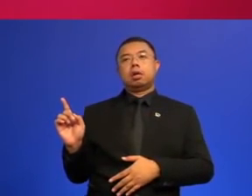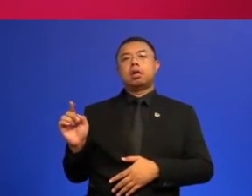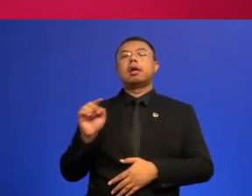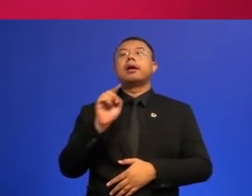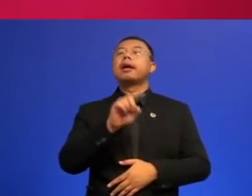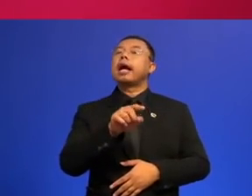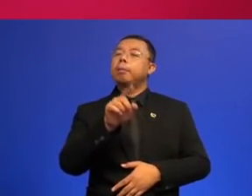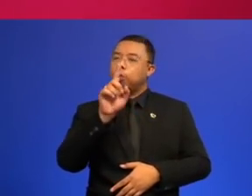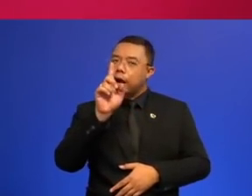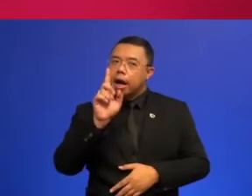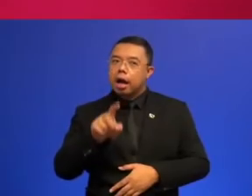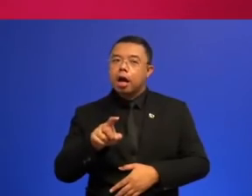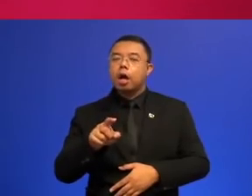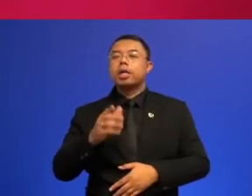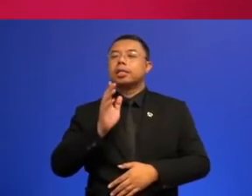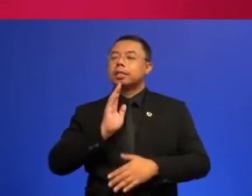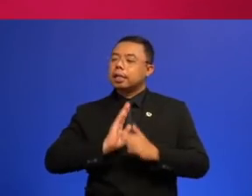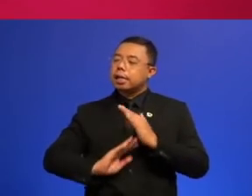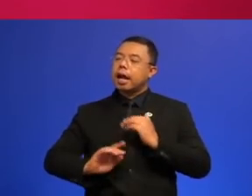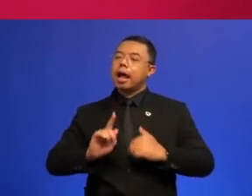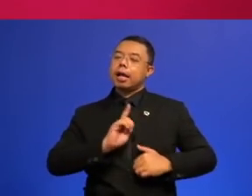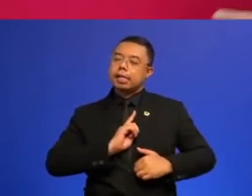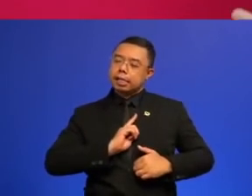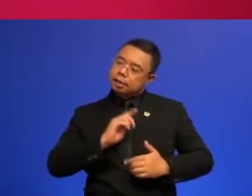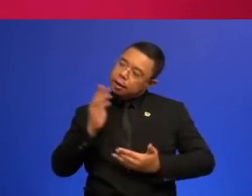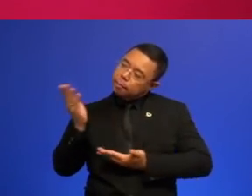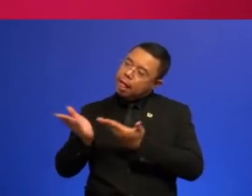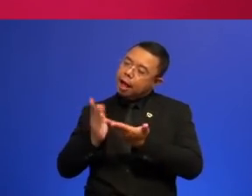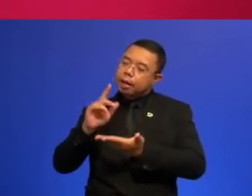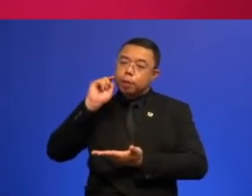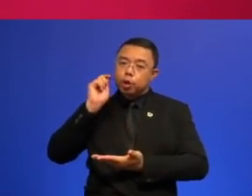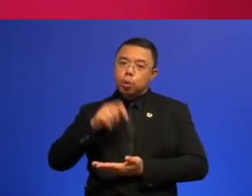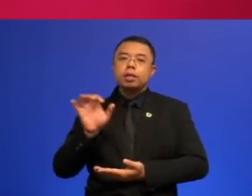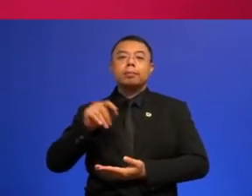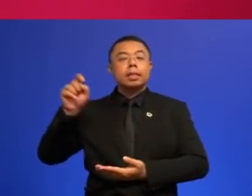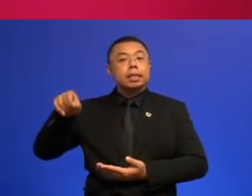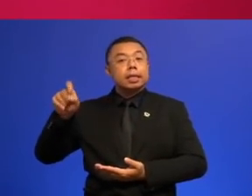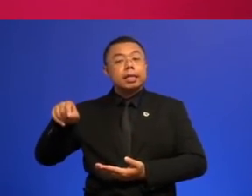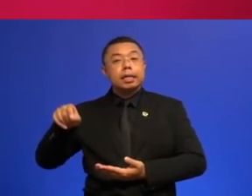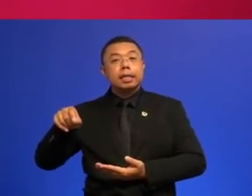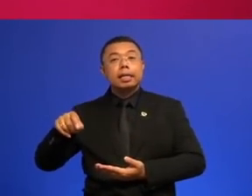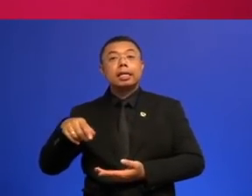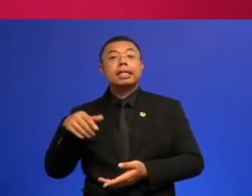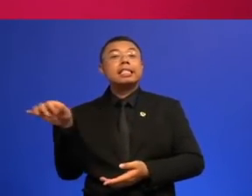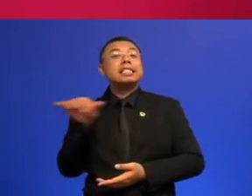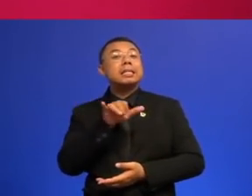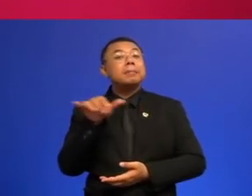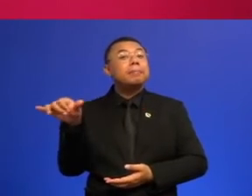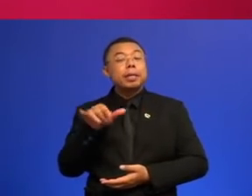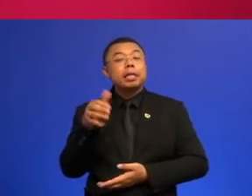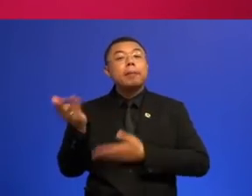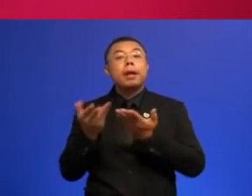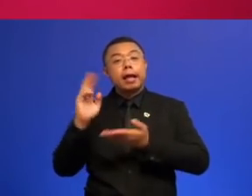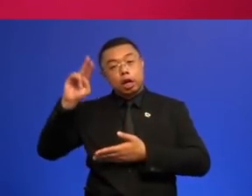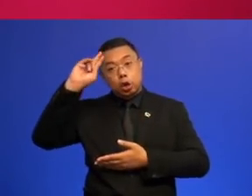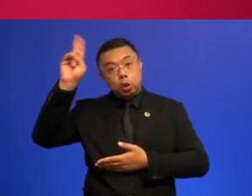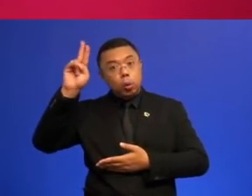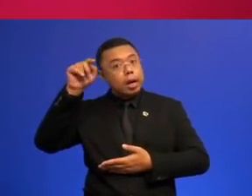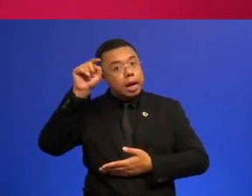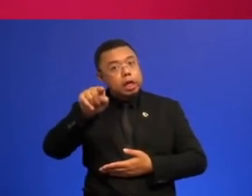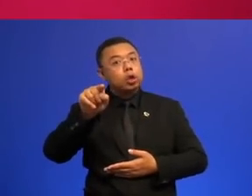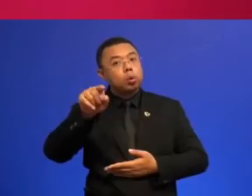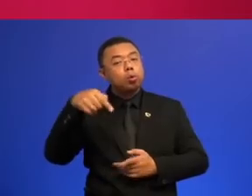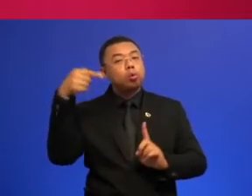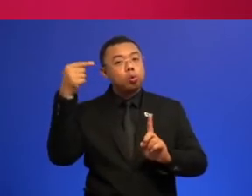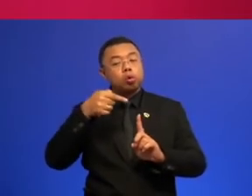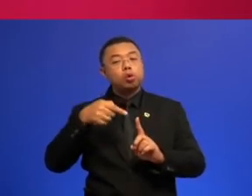You mesti dengan rendah hati melayani mertua seperti ini, seakan-akan melayani Tuhan. Dan memang